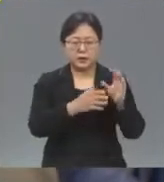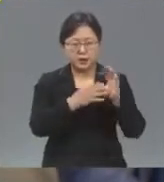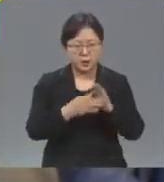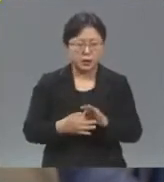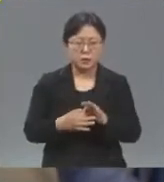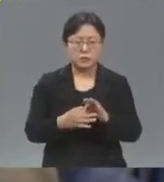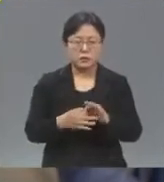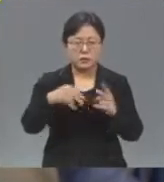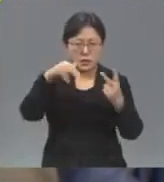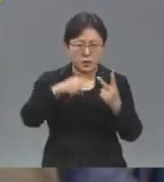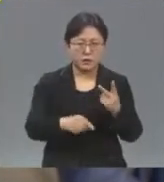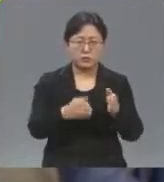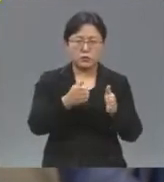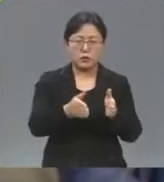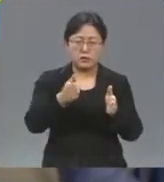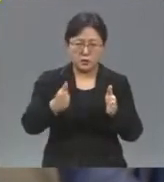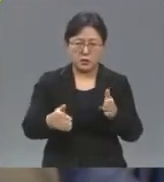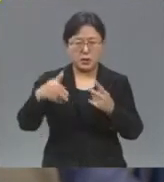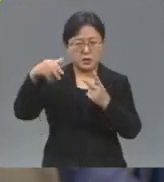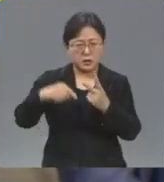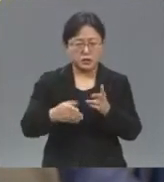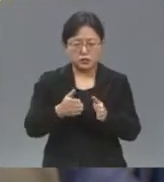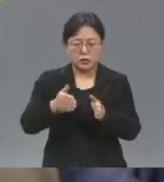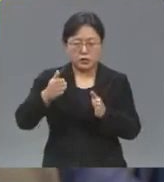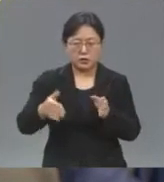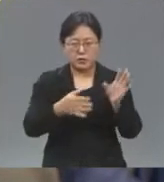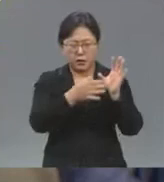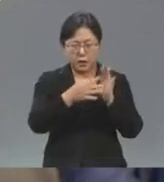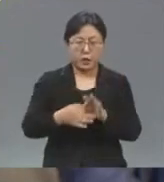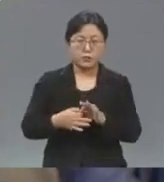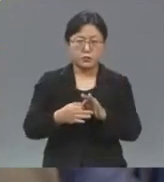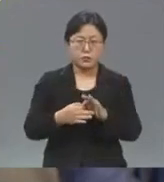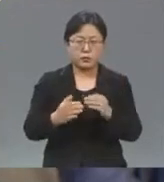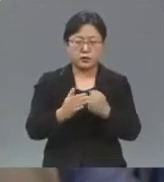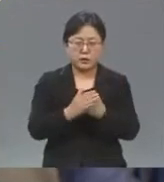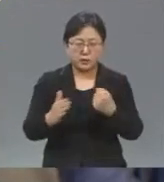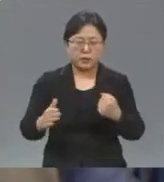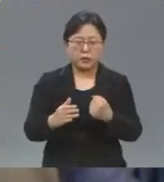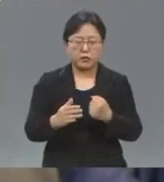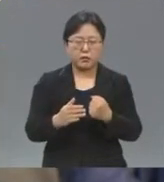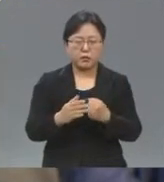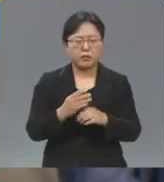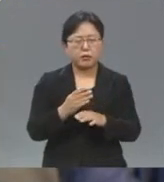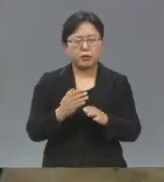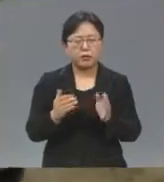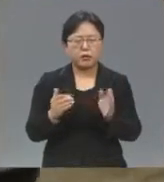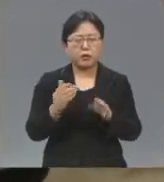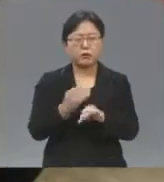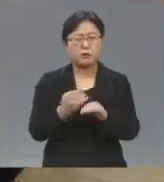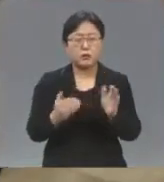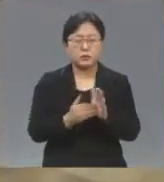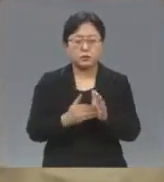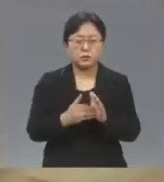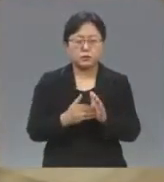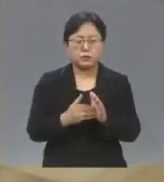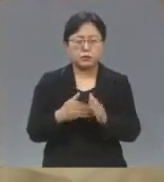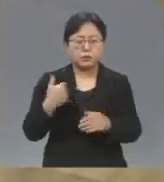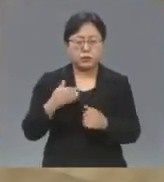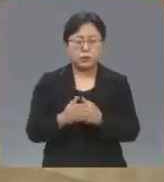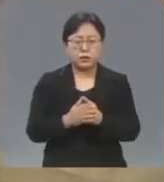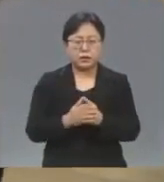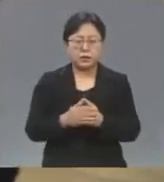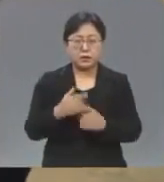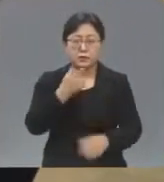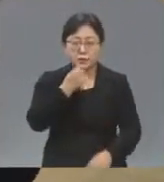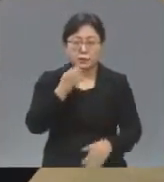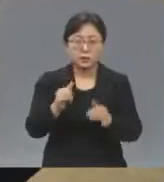계속 옌 달아서 이규식 연기가 계속 되다 보니까 이게 언제 끝날 지 모르니까 벼랑 끝에 내몰린